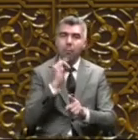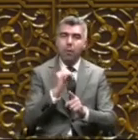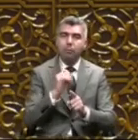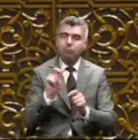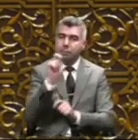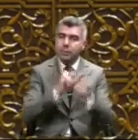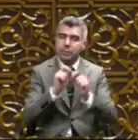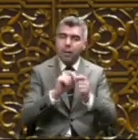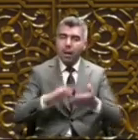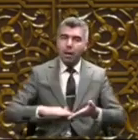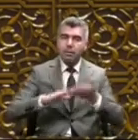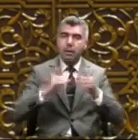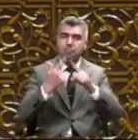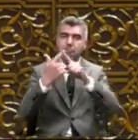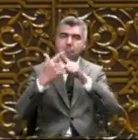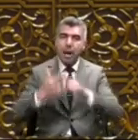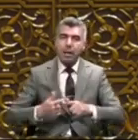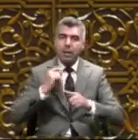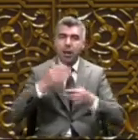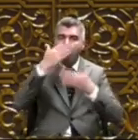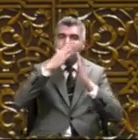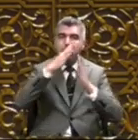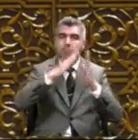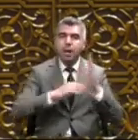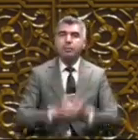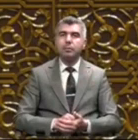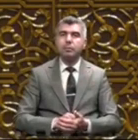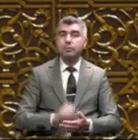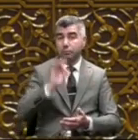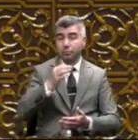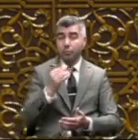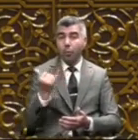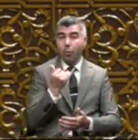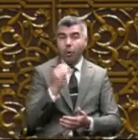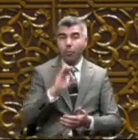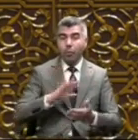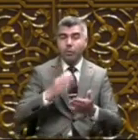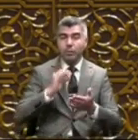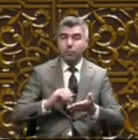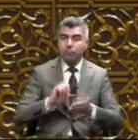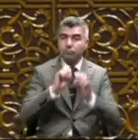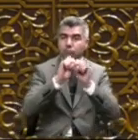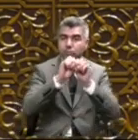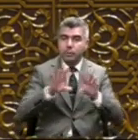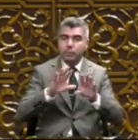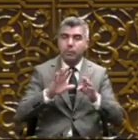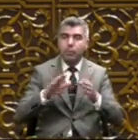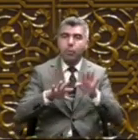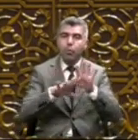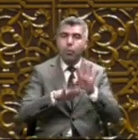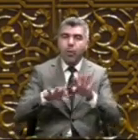تحسن وضعيه الماليه العموميه ببلادنا وهو ما ينبغي ان ينعكس ايجابا على مختلف شرائح المجتمع المغربي